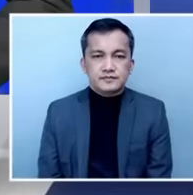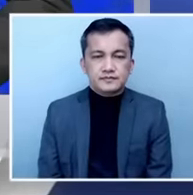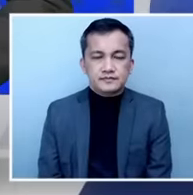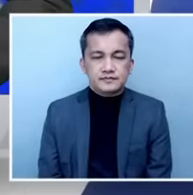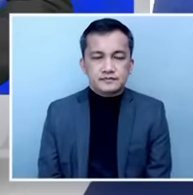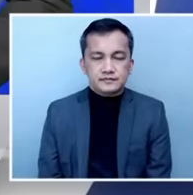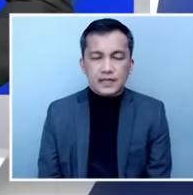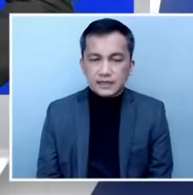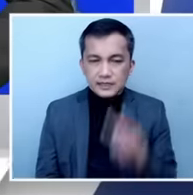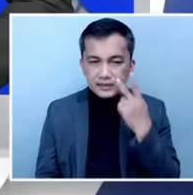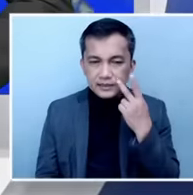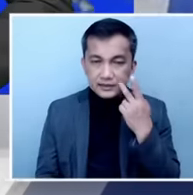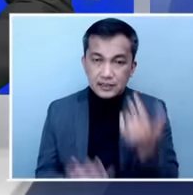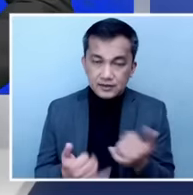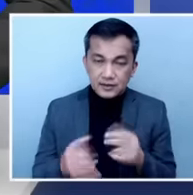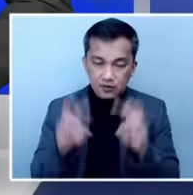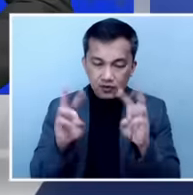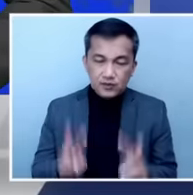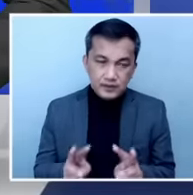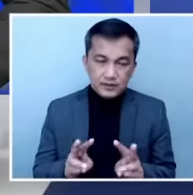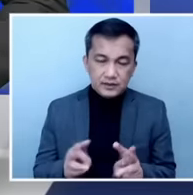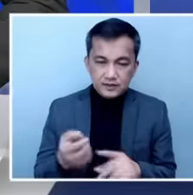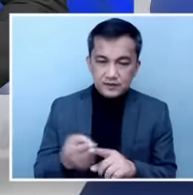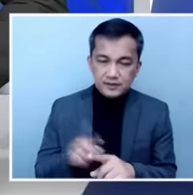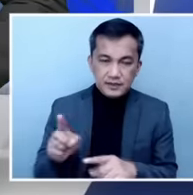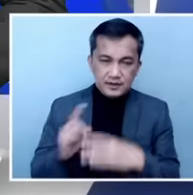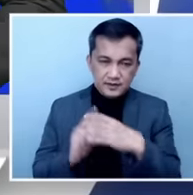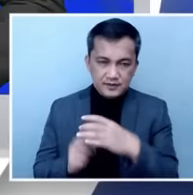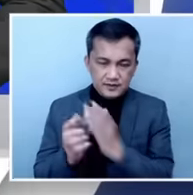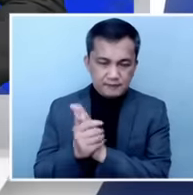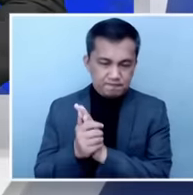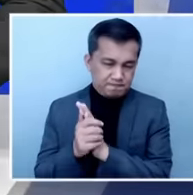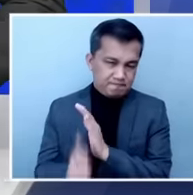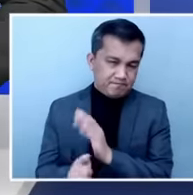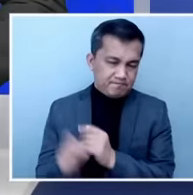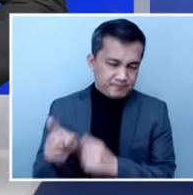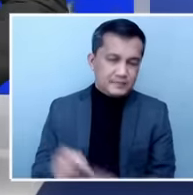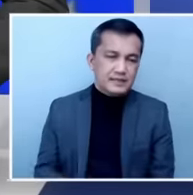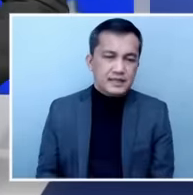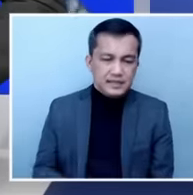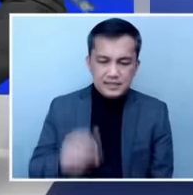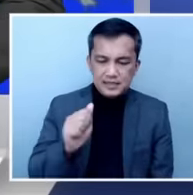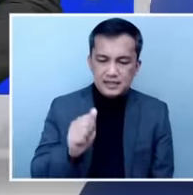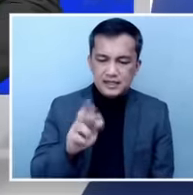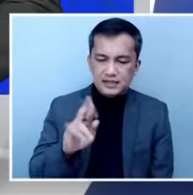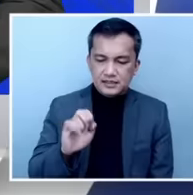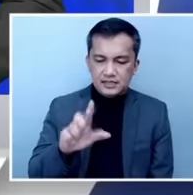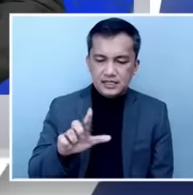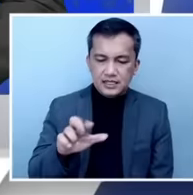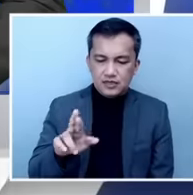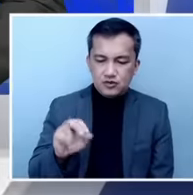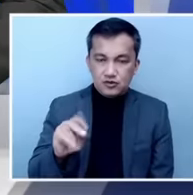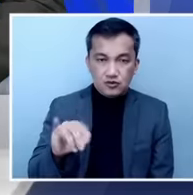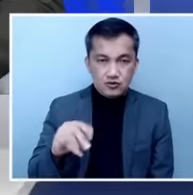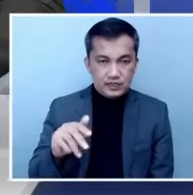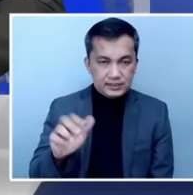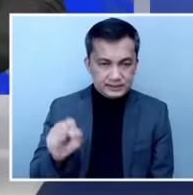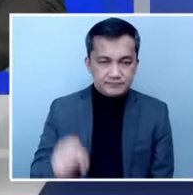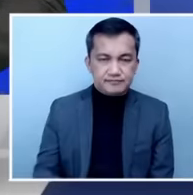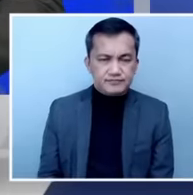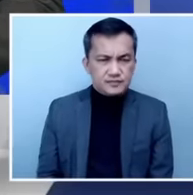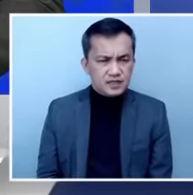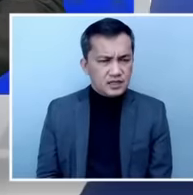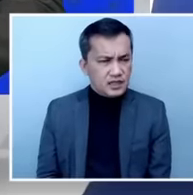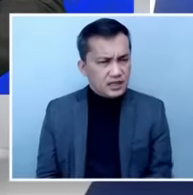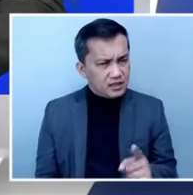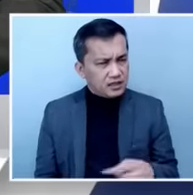Alamin natin ngayon magiging lagay ng panahon mula kay ABS-CBN resident meteorologist Ariel Rojas. So Ariel, hanggang